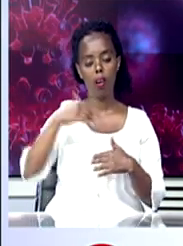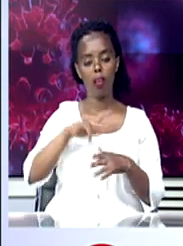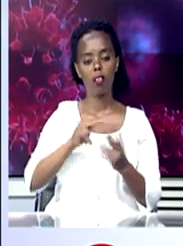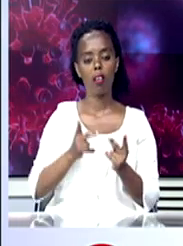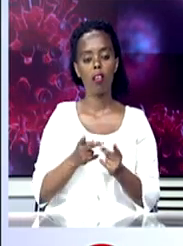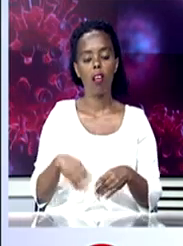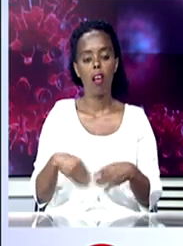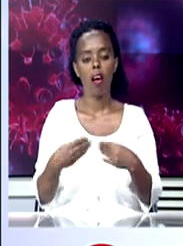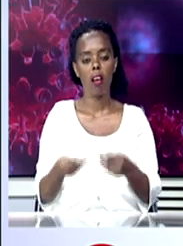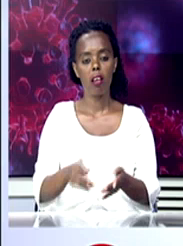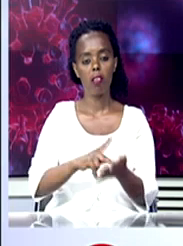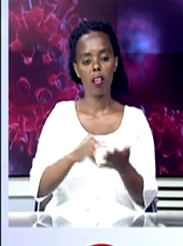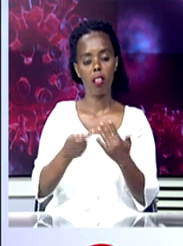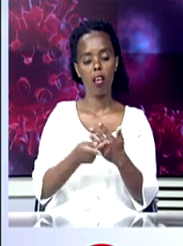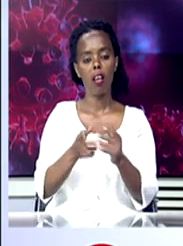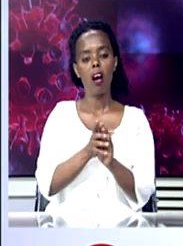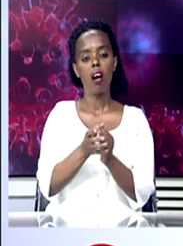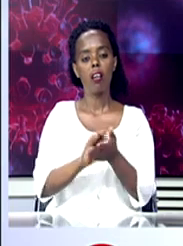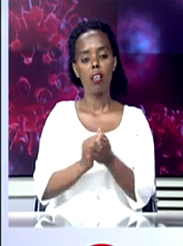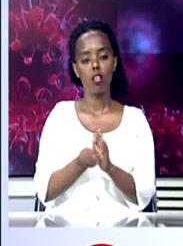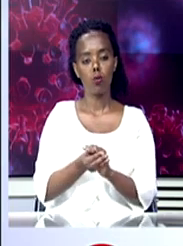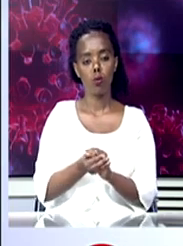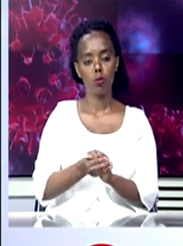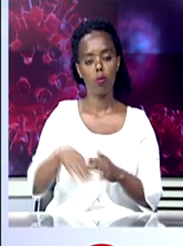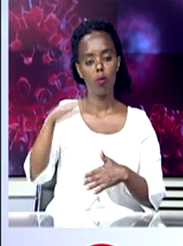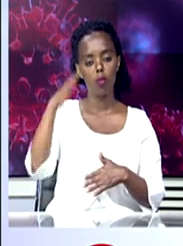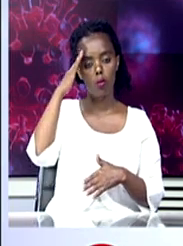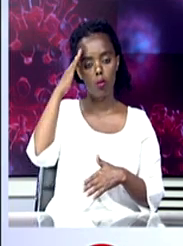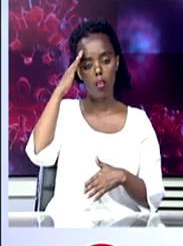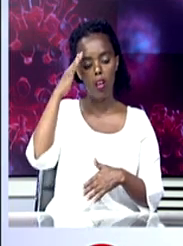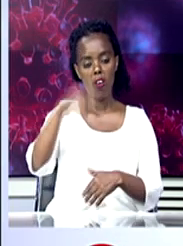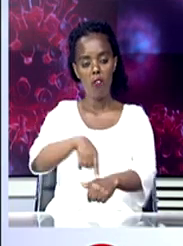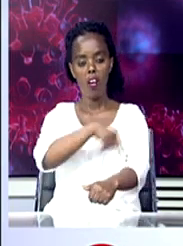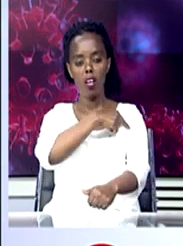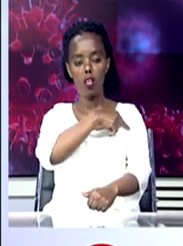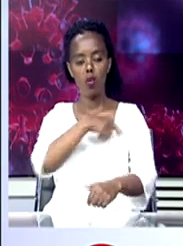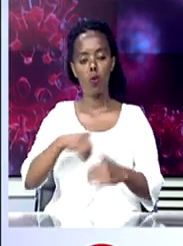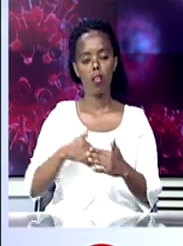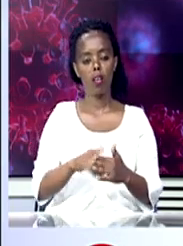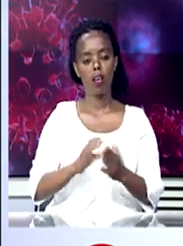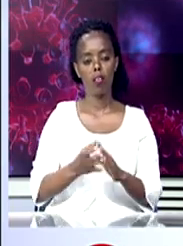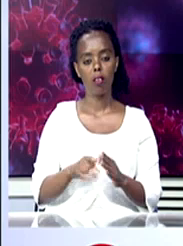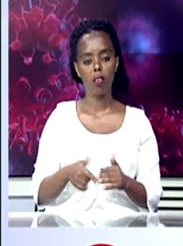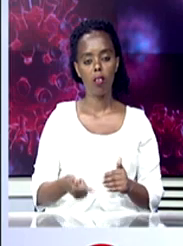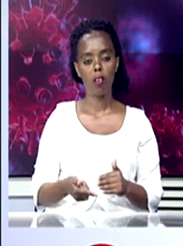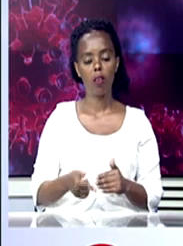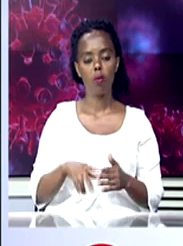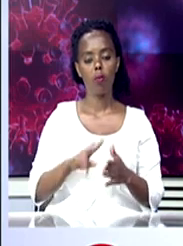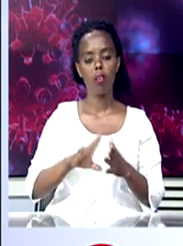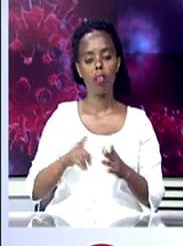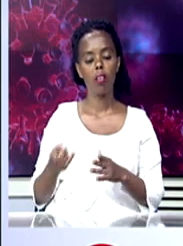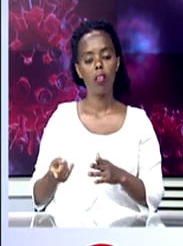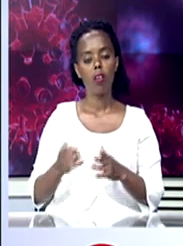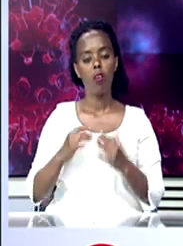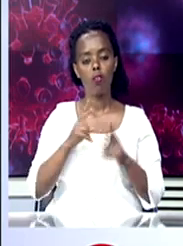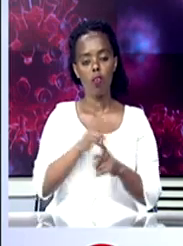laannee sagantaa harka dhiqachuus ogeessaan fageenyi walirraa akkam ta'uu qabu. Uummanni vaayirasii koroonaa irraa of